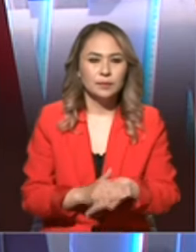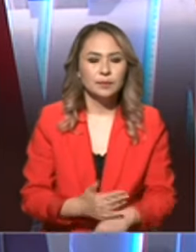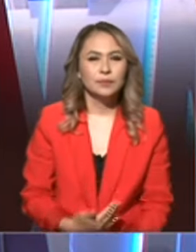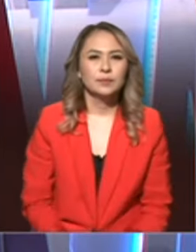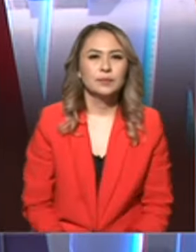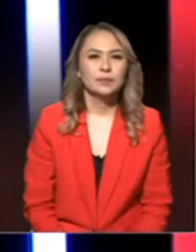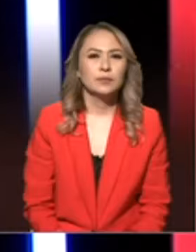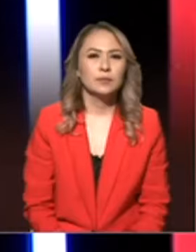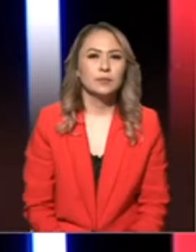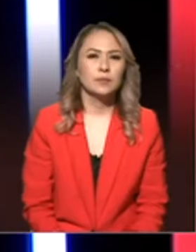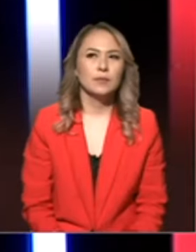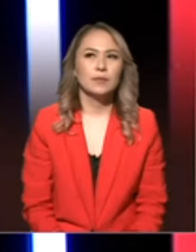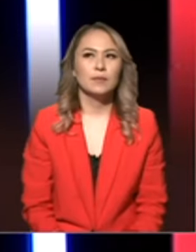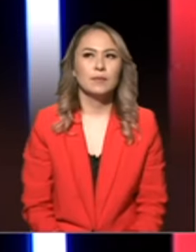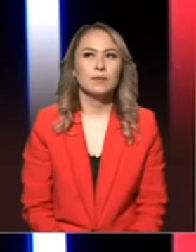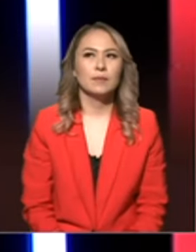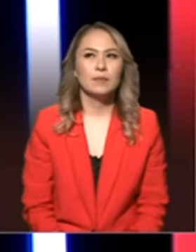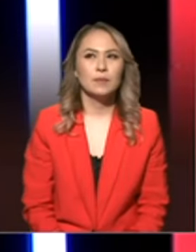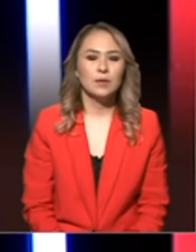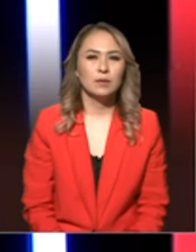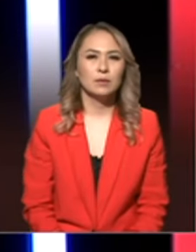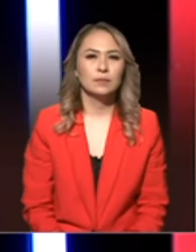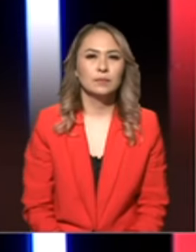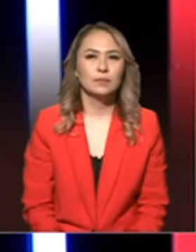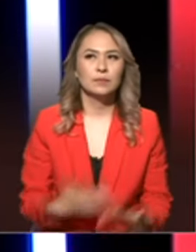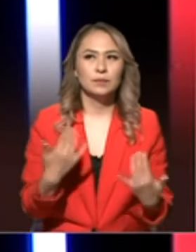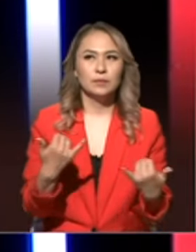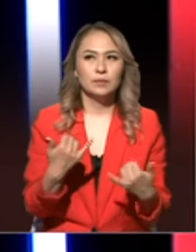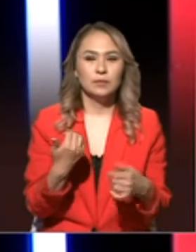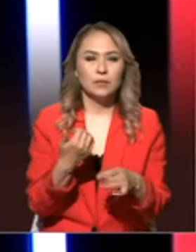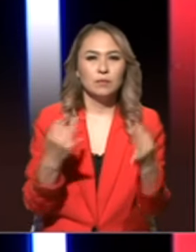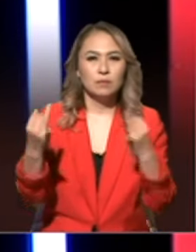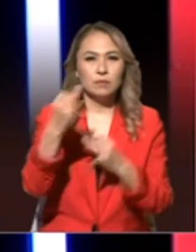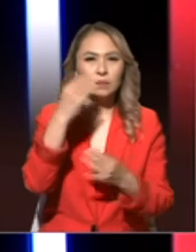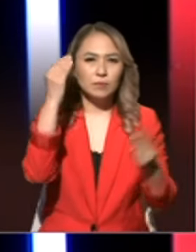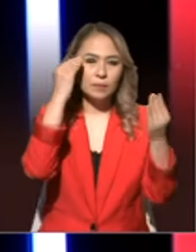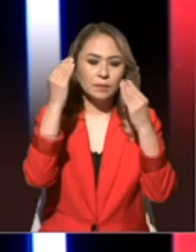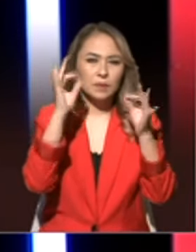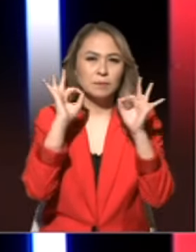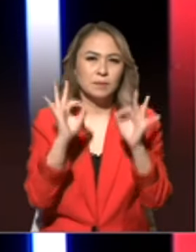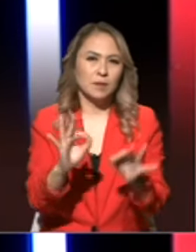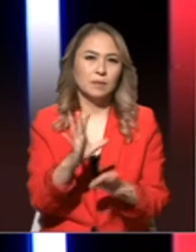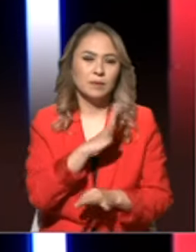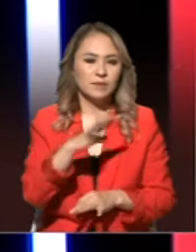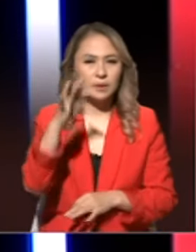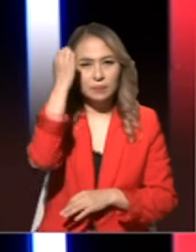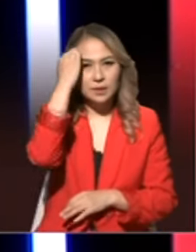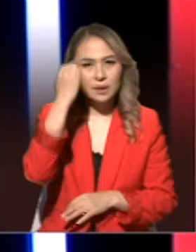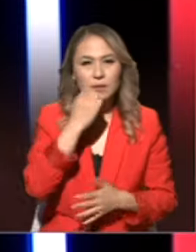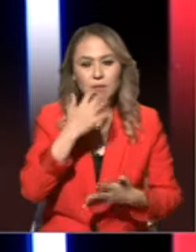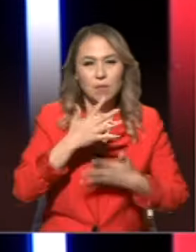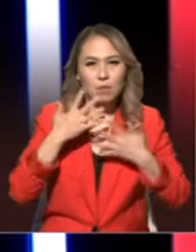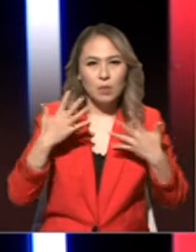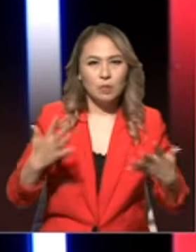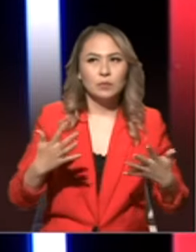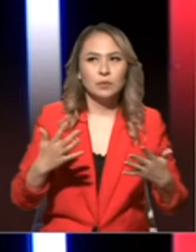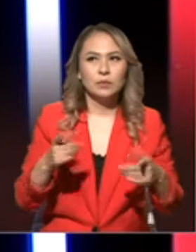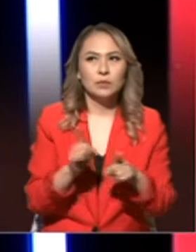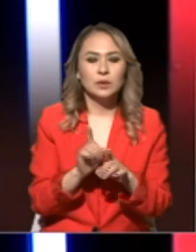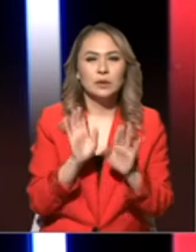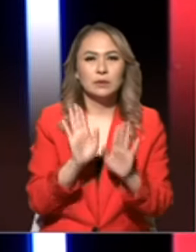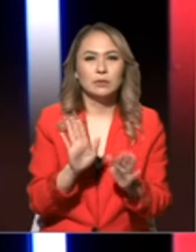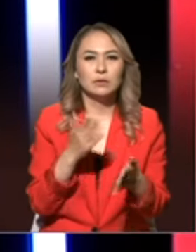адамды айтамын. Қымбат спикерлер, бізге бүгін өте жақсы ойлар, тұшымды пікірлер айтылды. Барлықтарыңызға рахмет айтқым келеді. Әсіресе мынау тек